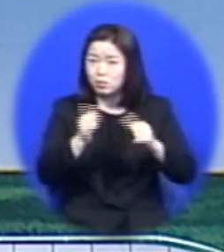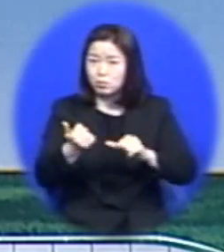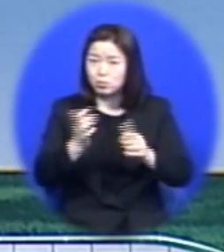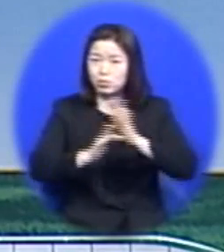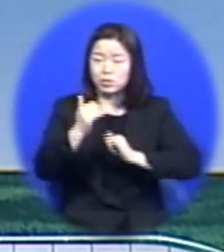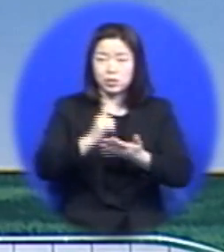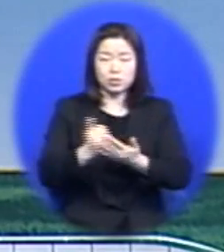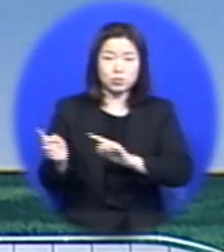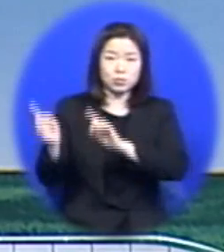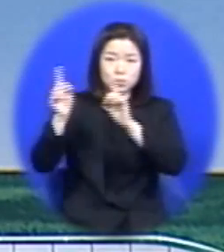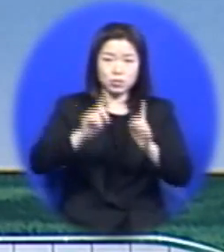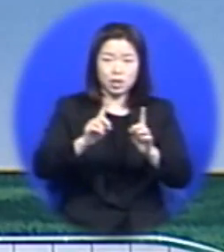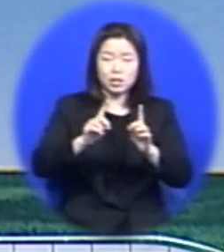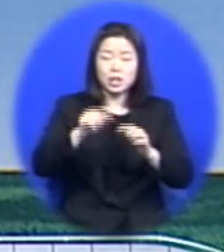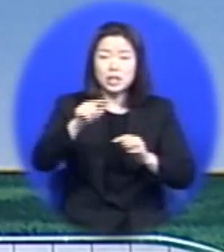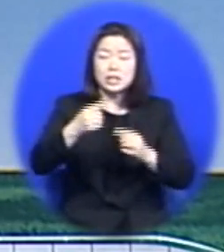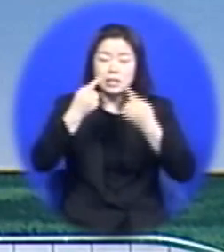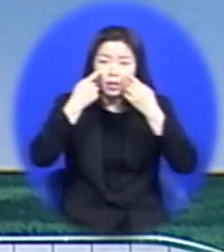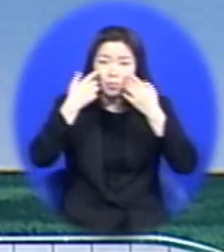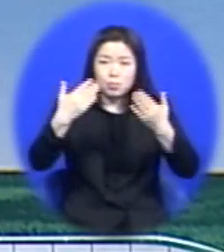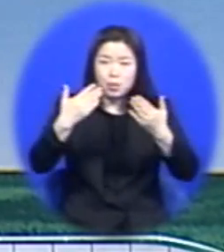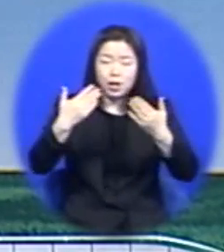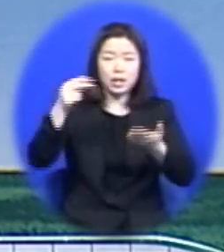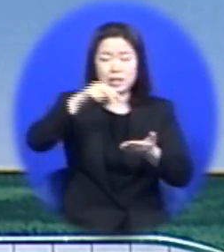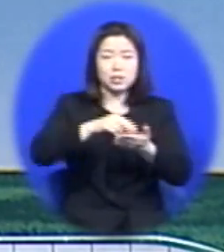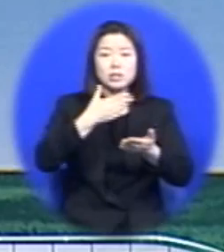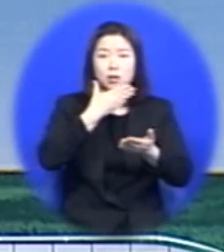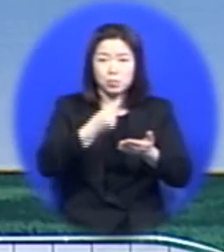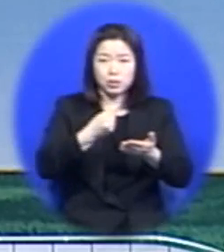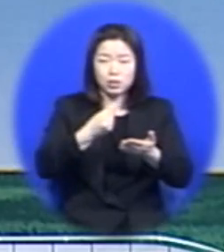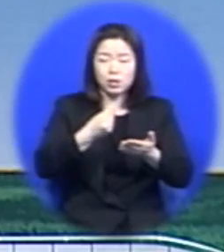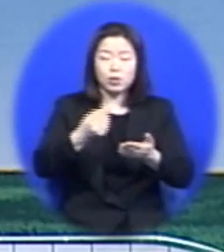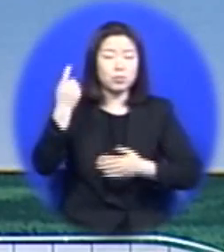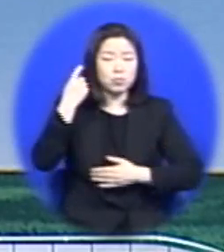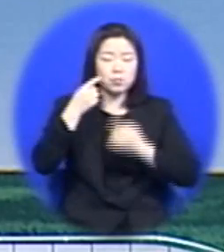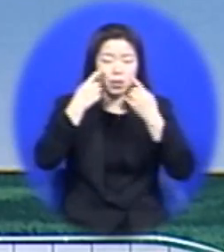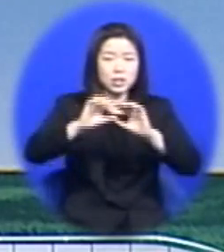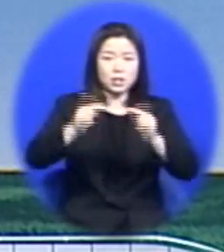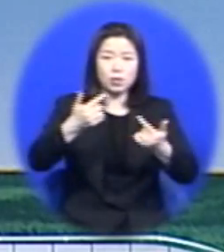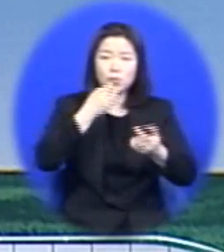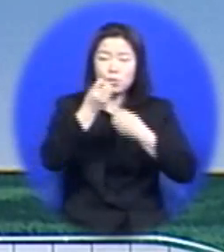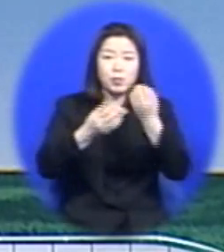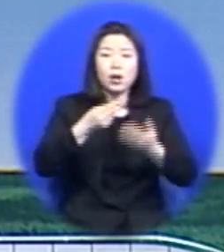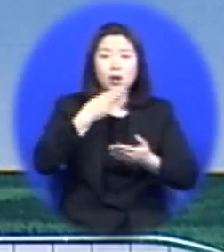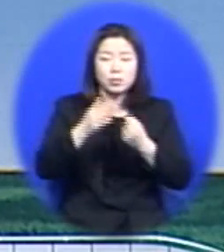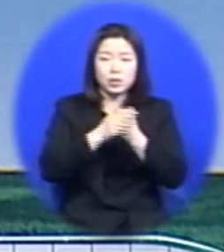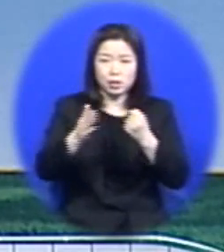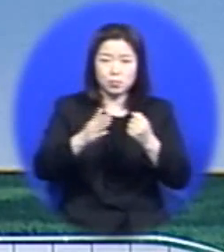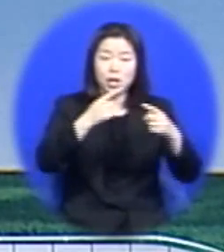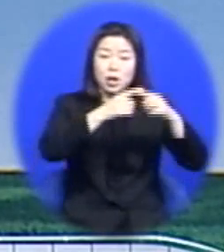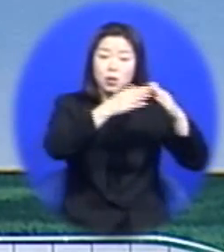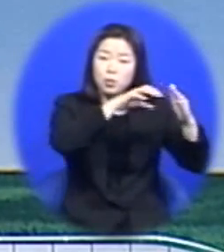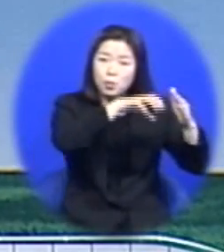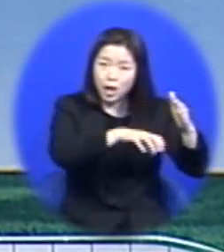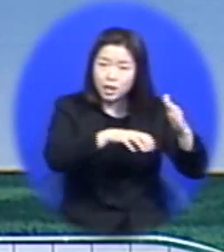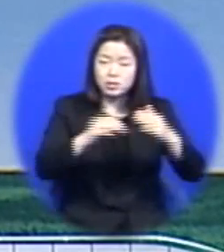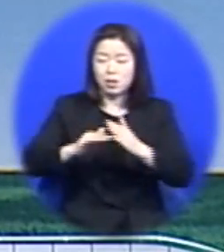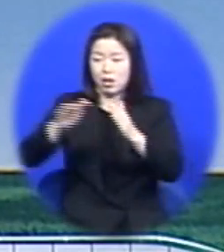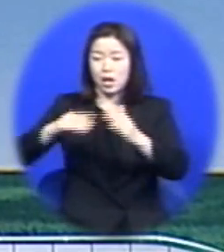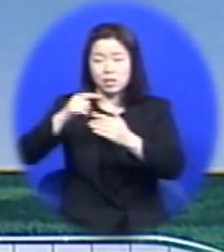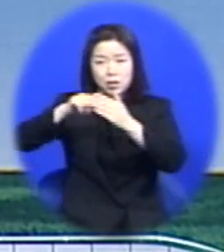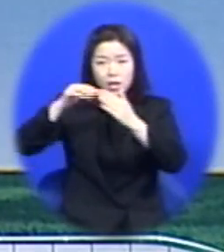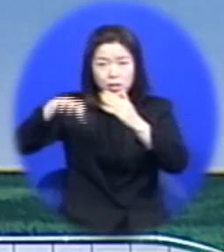이 복음에 분명히 서지 않으니까, 이 고백을 분명히 하지 않으니까 교회 안에서, 가정 안에서 서로 싸우는 일도